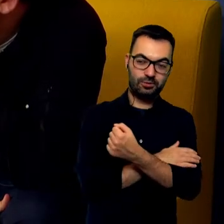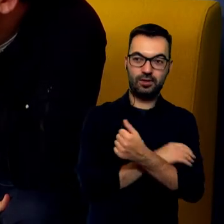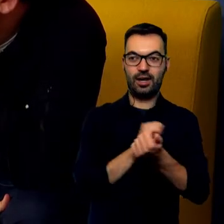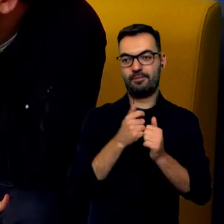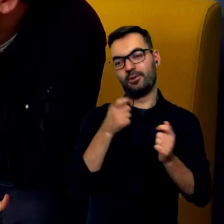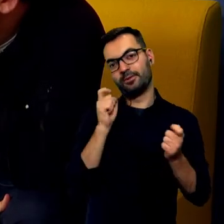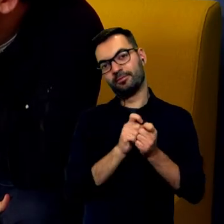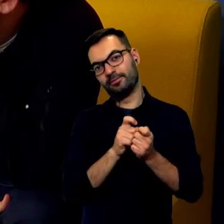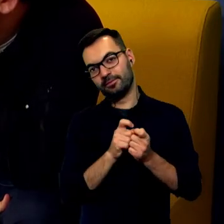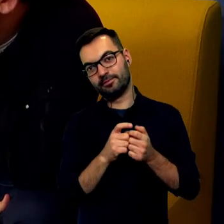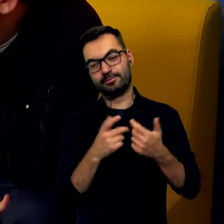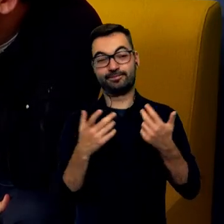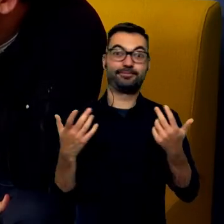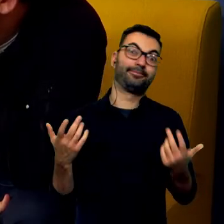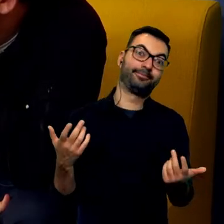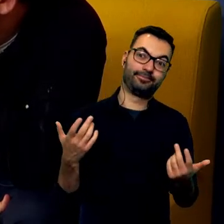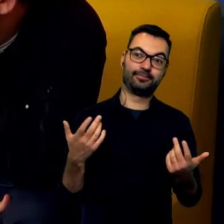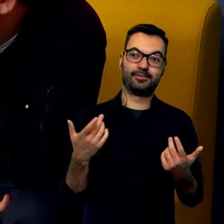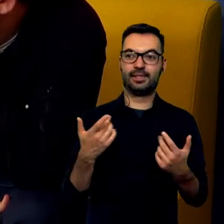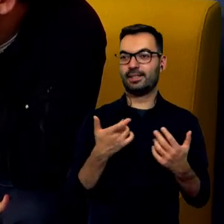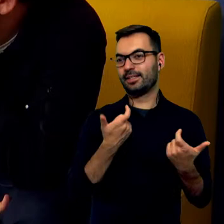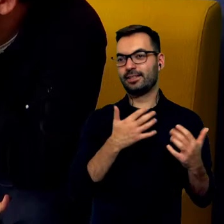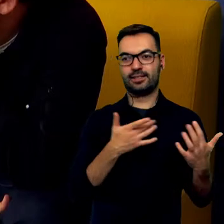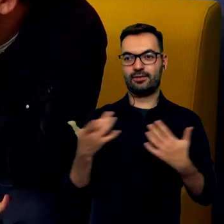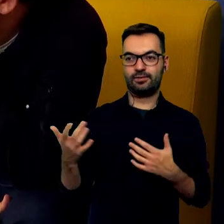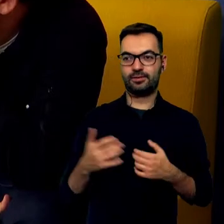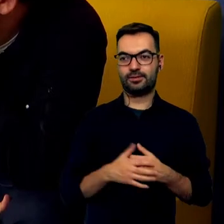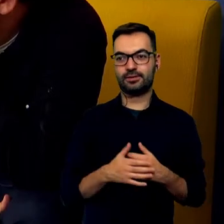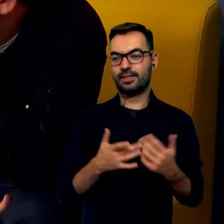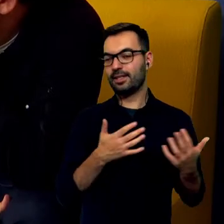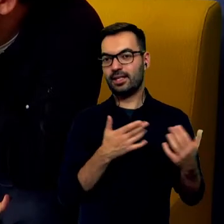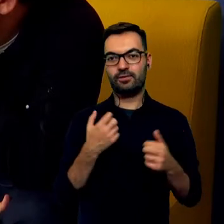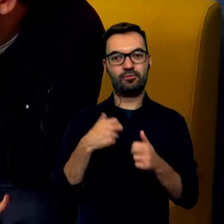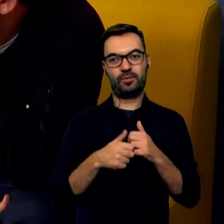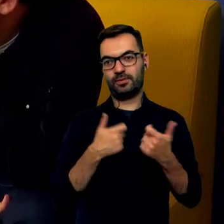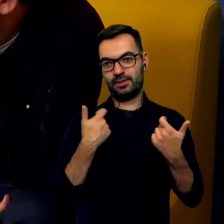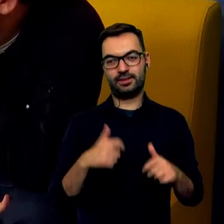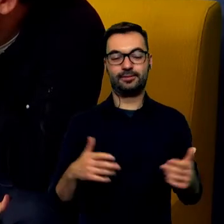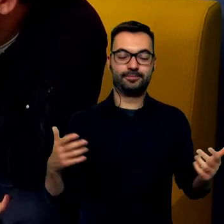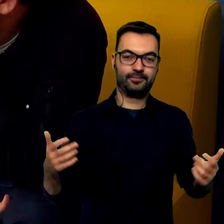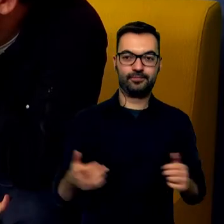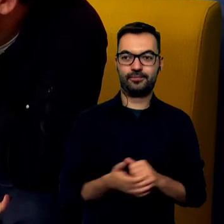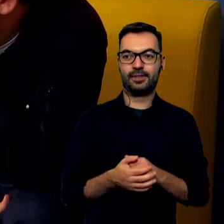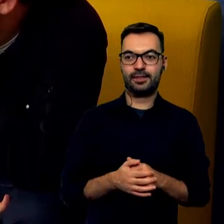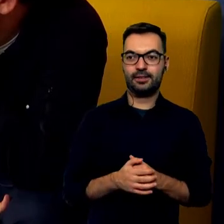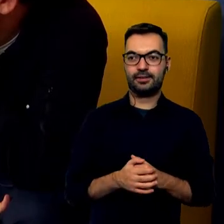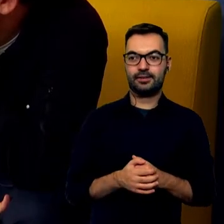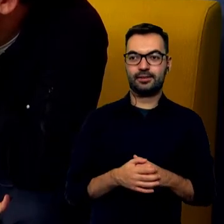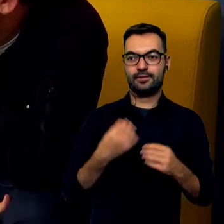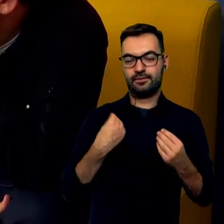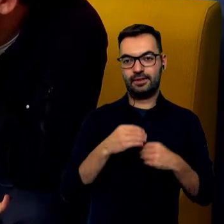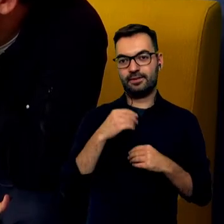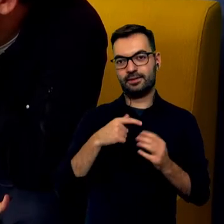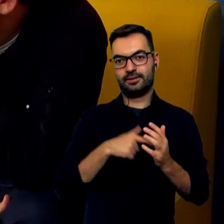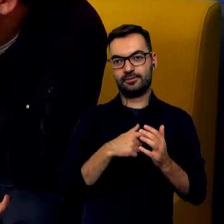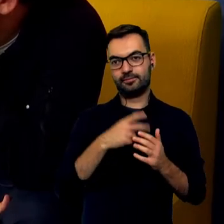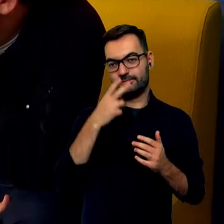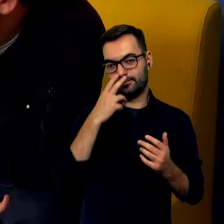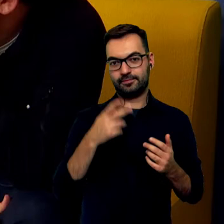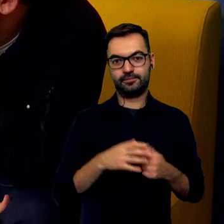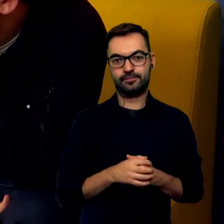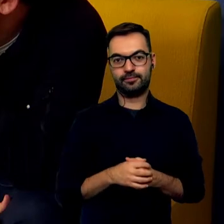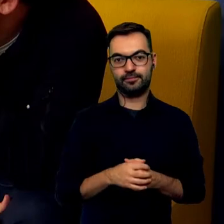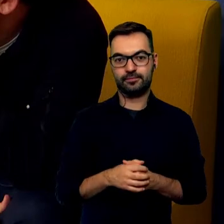zaczniesz bojkotować, a tak naprawdę nie załatwiasz sprawy, nie załatwiasz problemu i tak dalej. No i coraz częściej się o